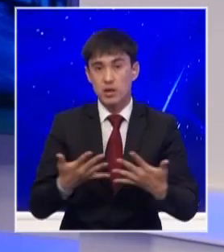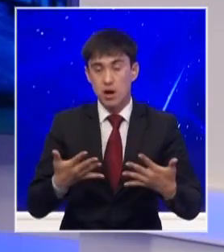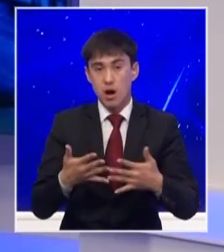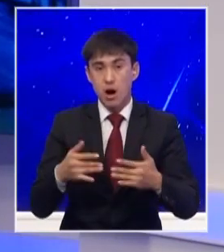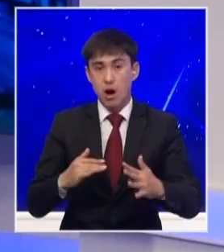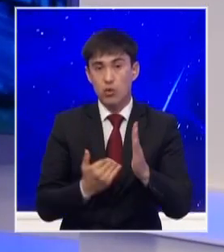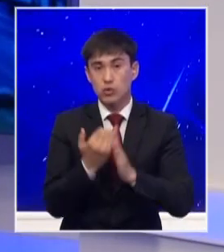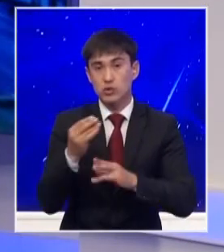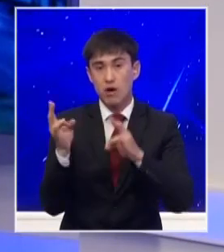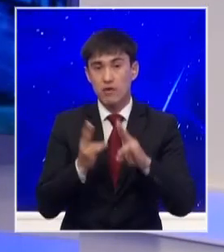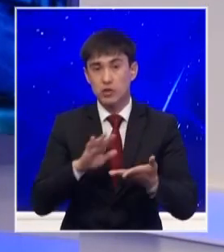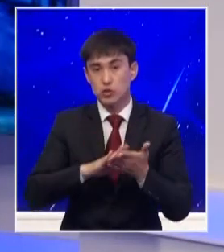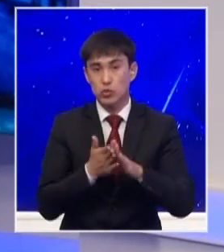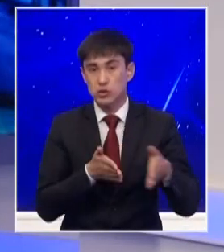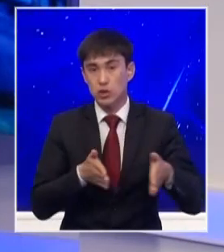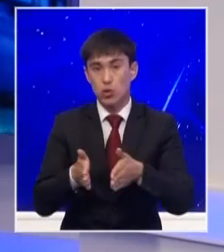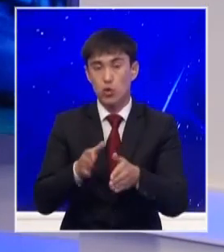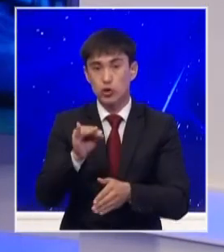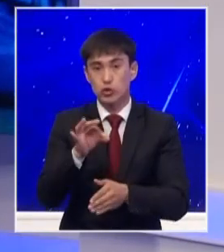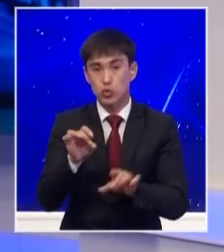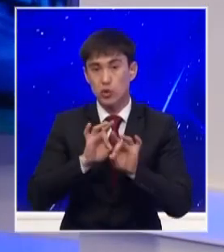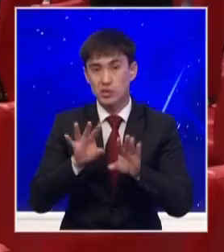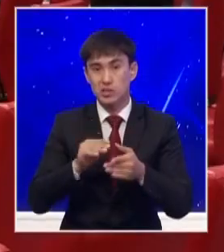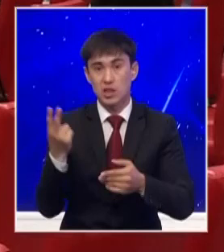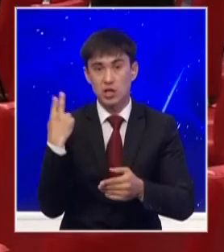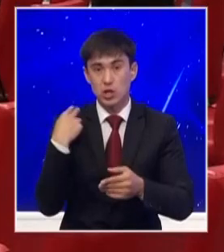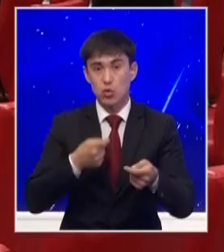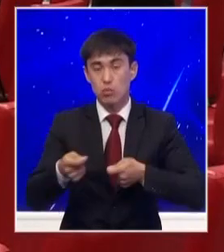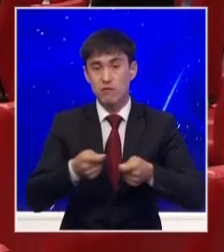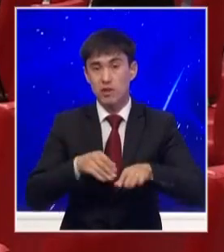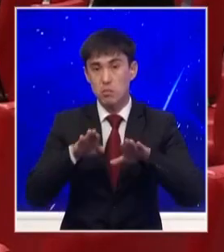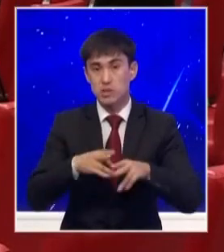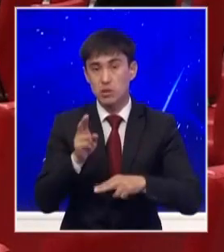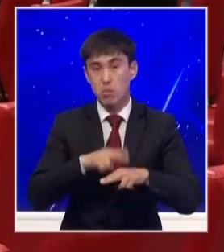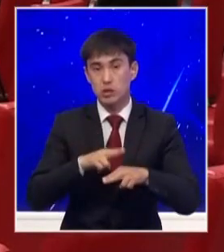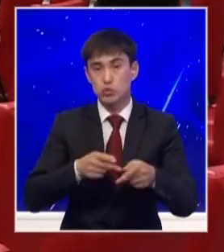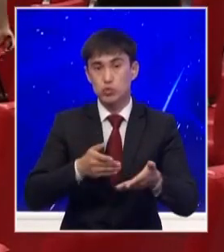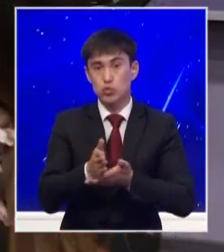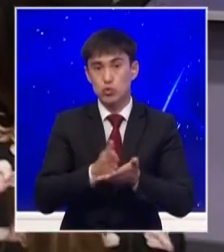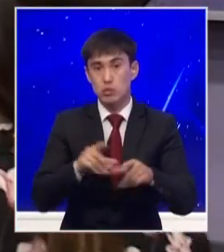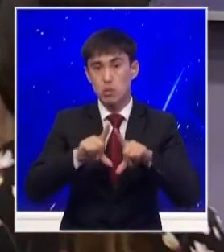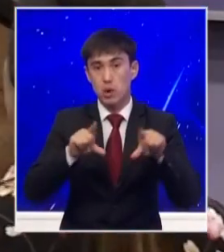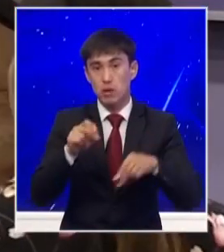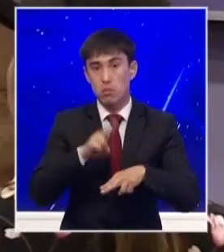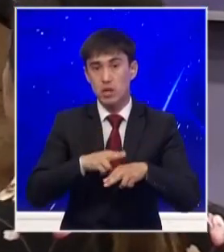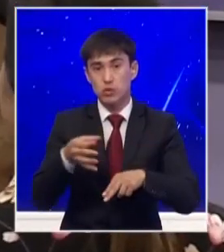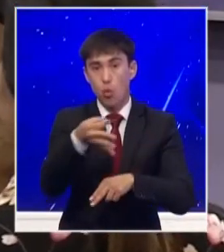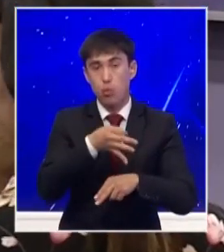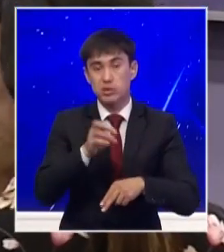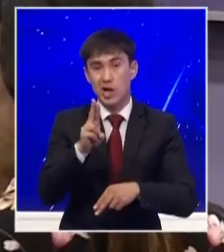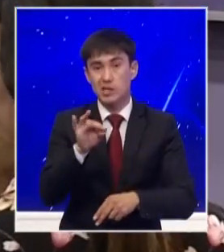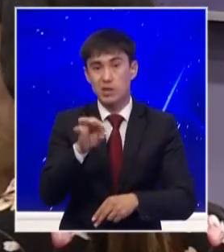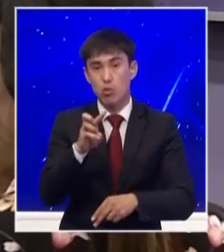О росте аварийной ситуации на дорогах края ЖТСУ рассказал начальник управления местной полицейской службы Департамента полиции